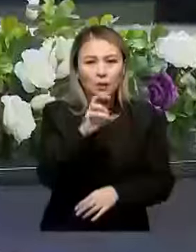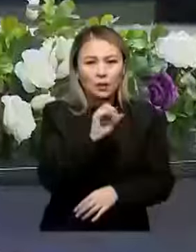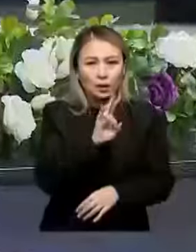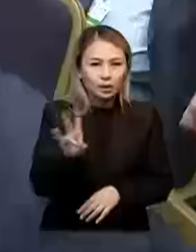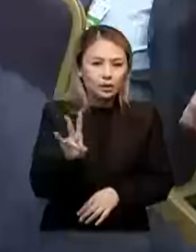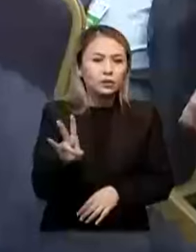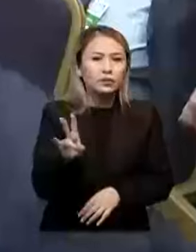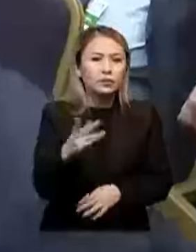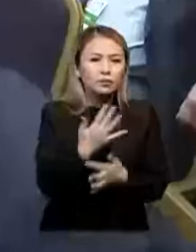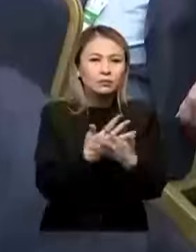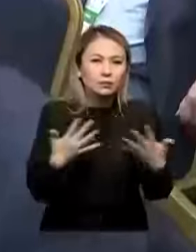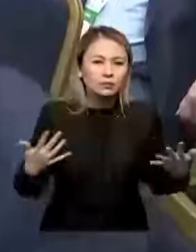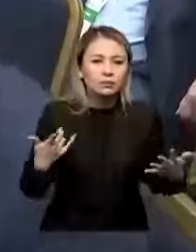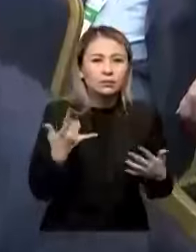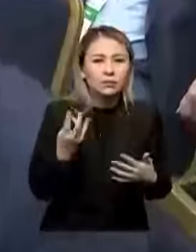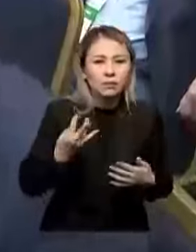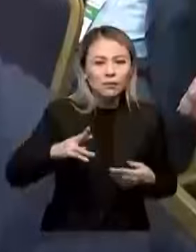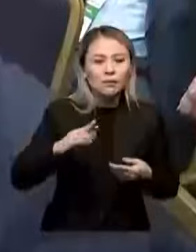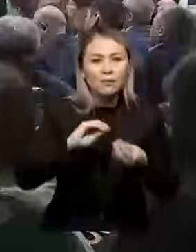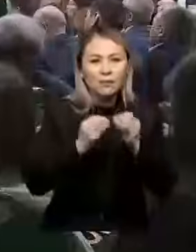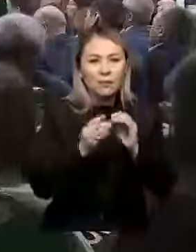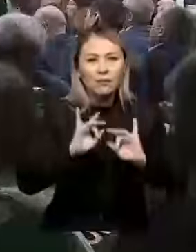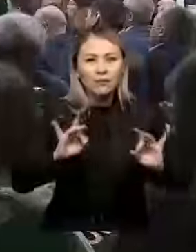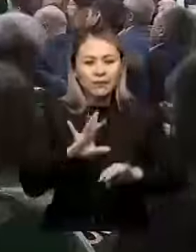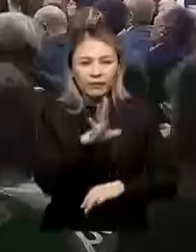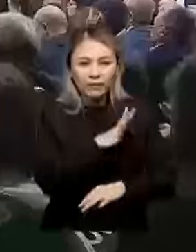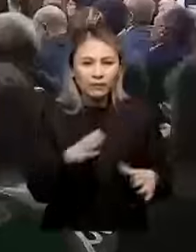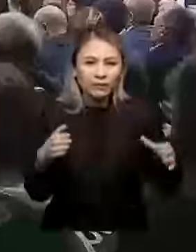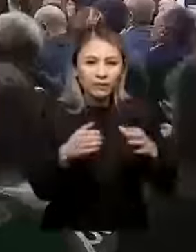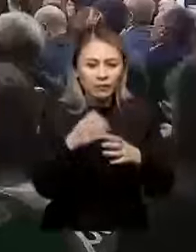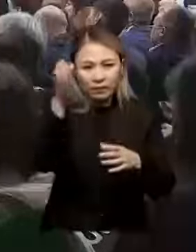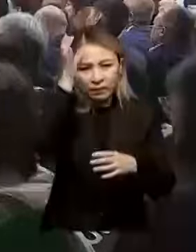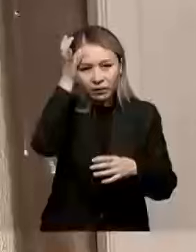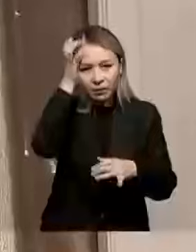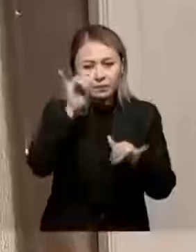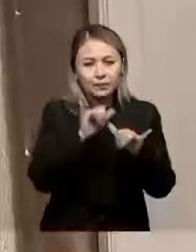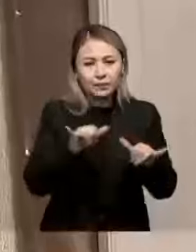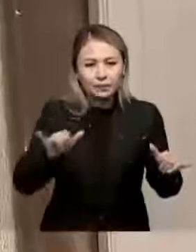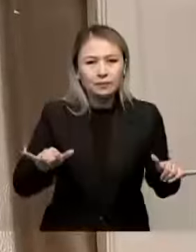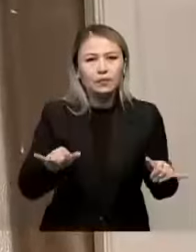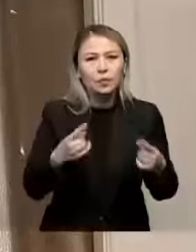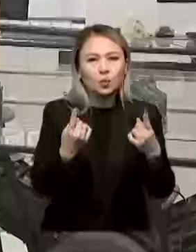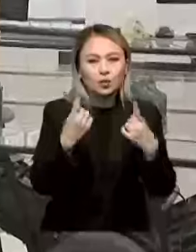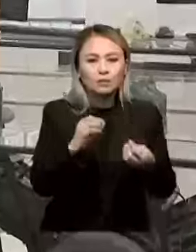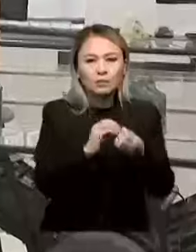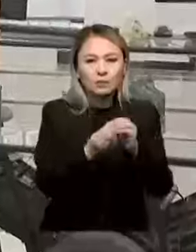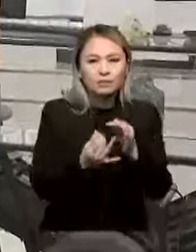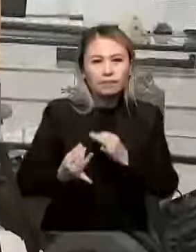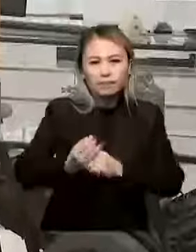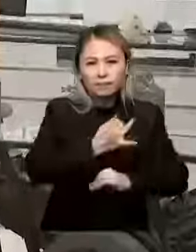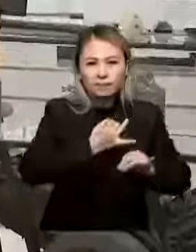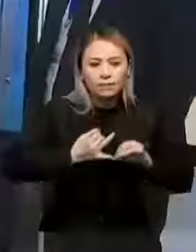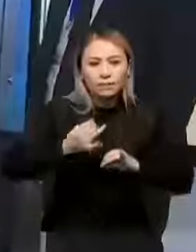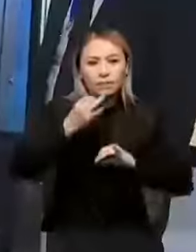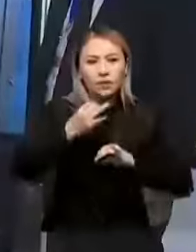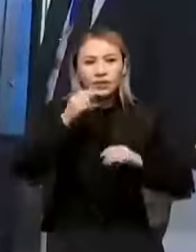технологиялар, металлургия, геологияға қатысты мәселелер талқыланды. Бұл жиын ғылыми зерттеулерді дамытуды, саланың өзекті мәселелерін бірге шешуді,